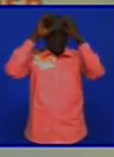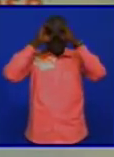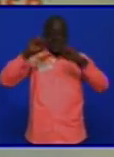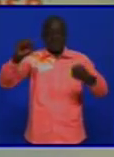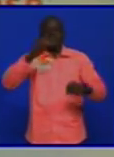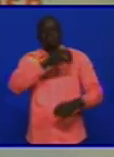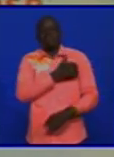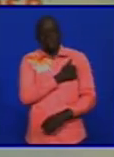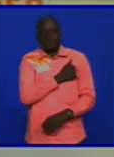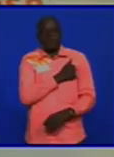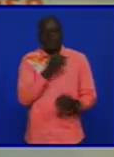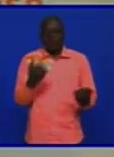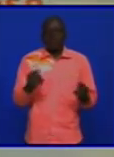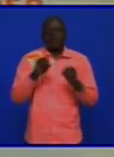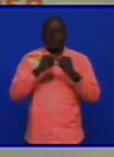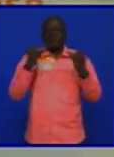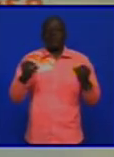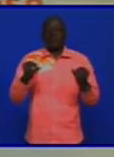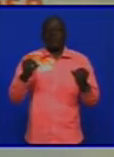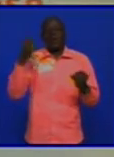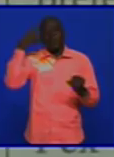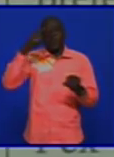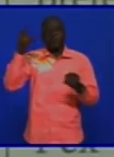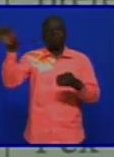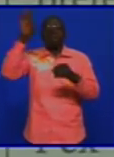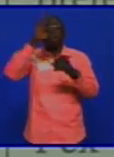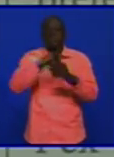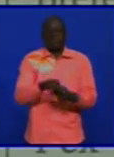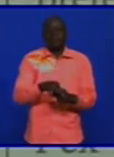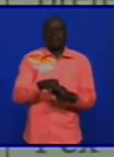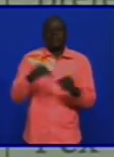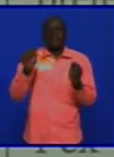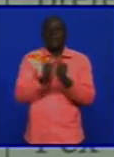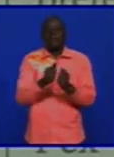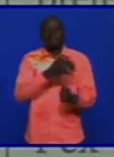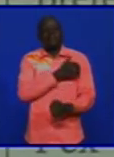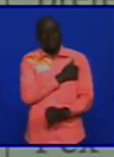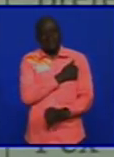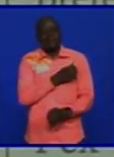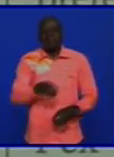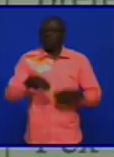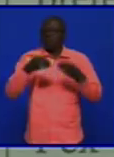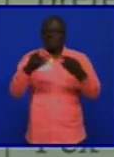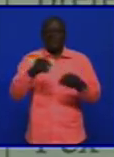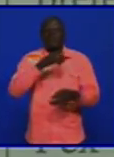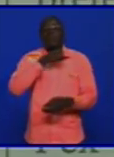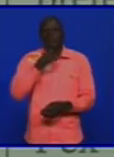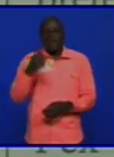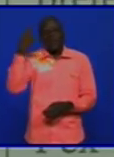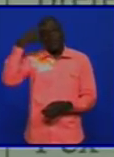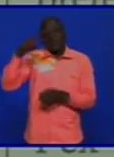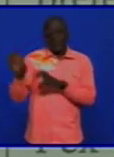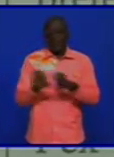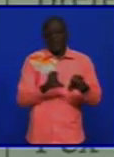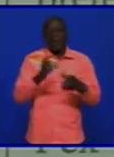Pour aujourd'hui au Faso, c'est encore une campagne électorale terne, avec un candidat qui ne se donne même pas la peine de se battre campagne, mais